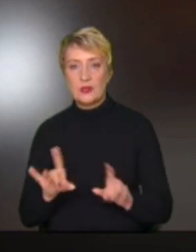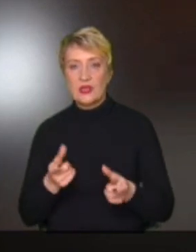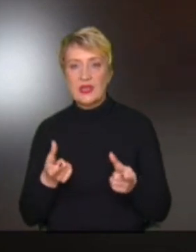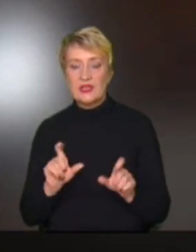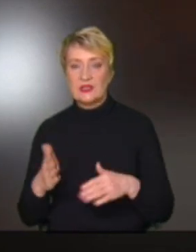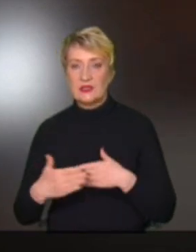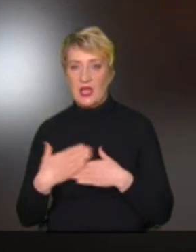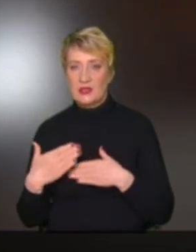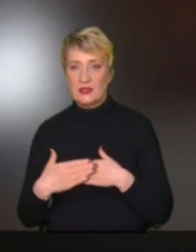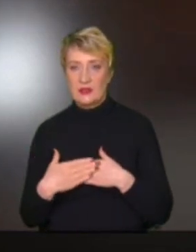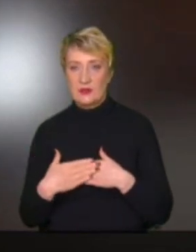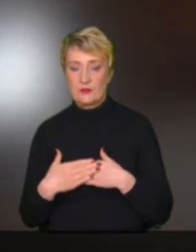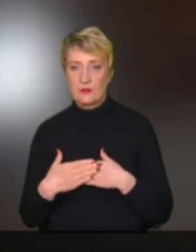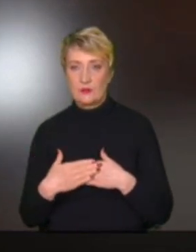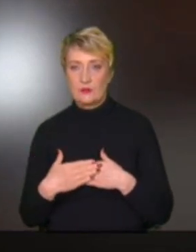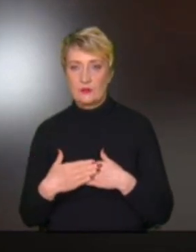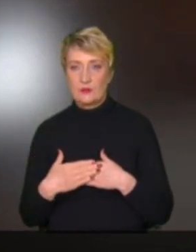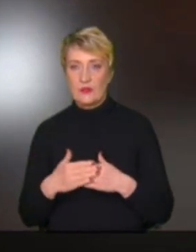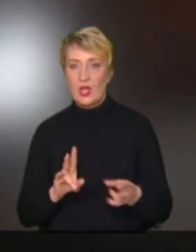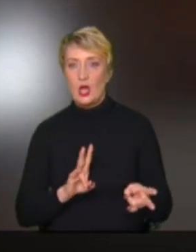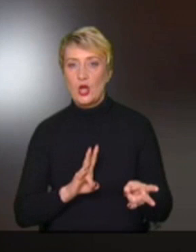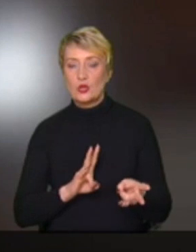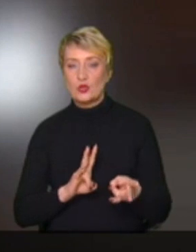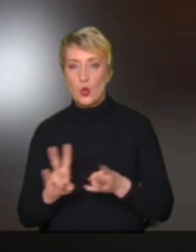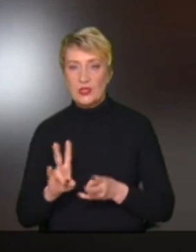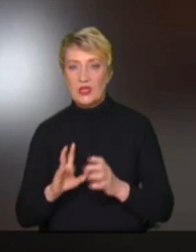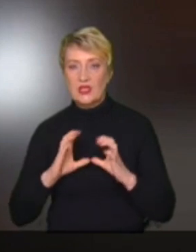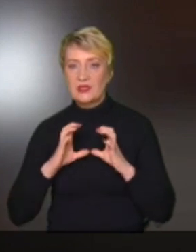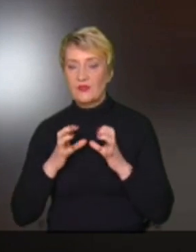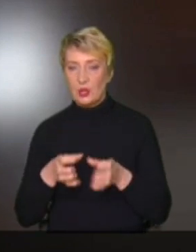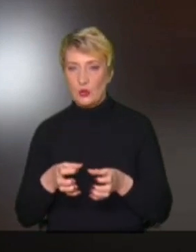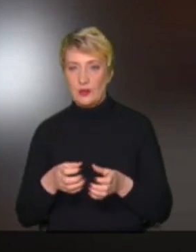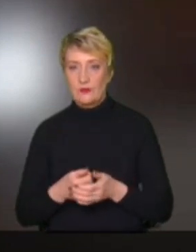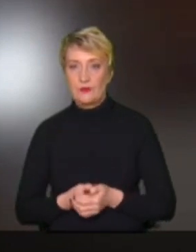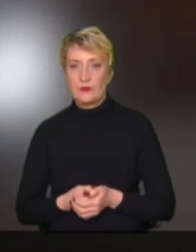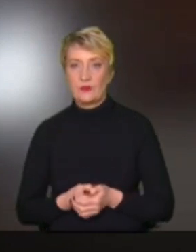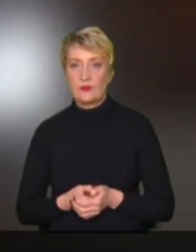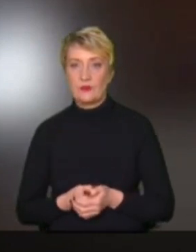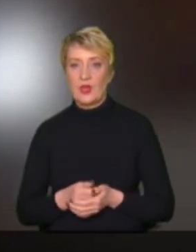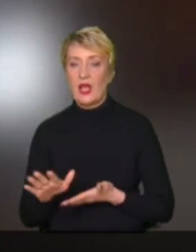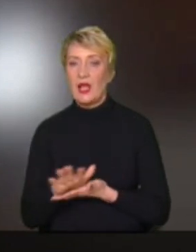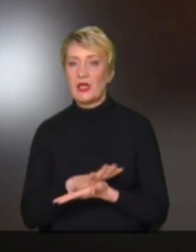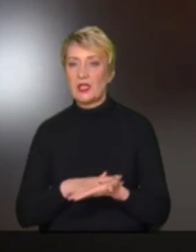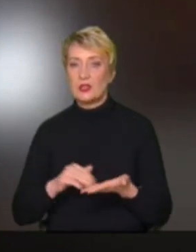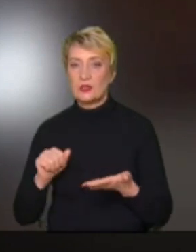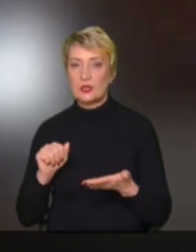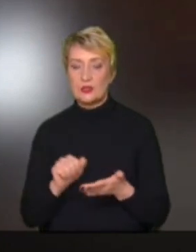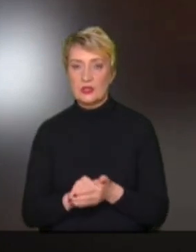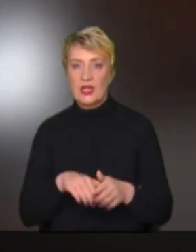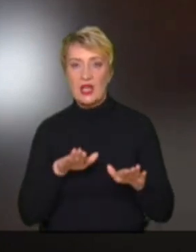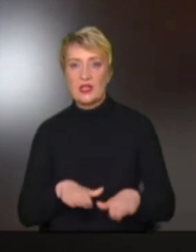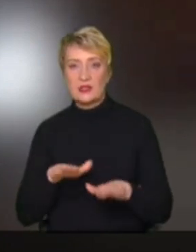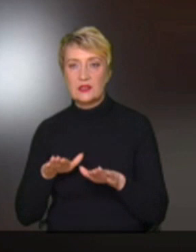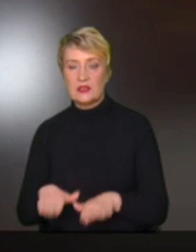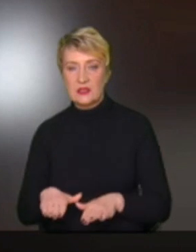санкції насправді шкодять світові, що вони руйнують ланцюжки різні